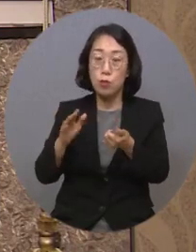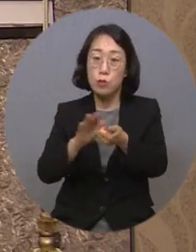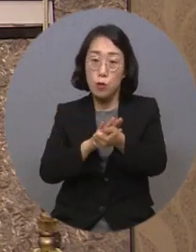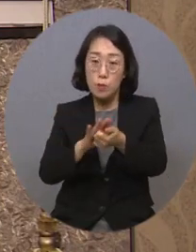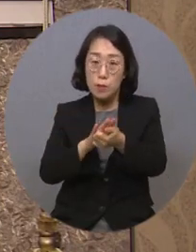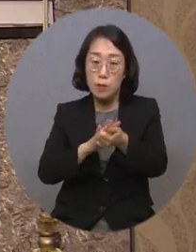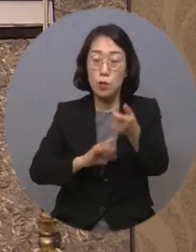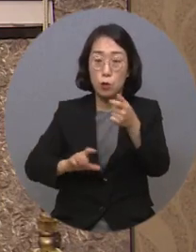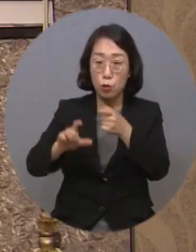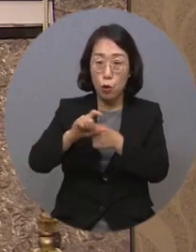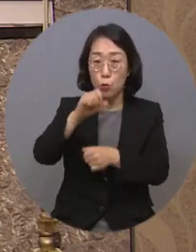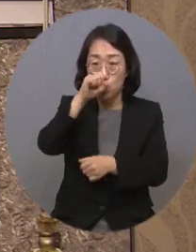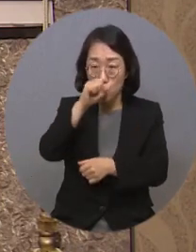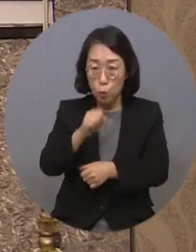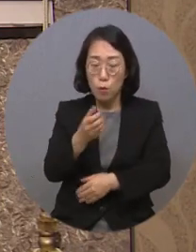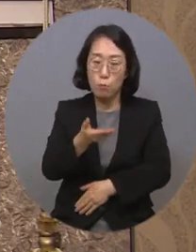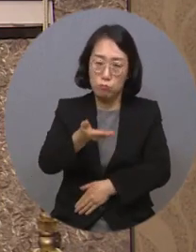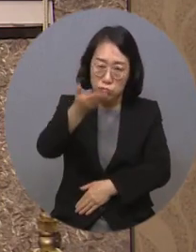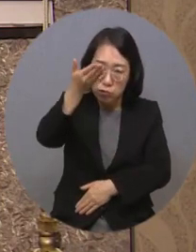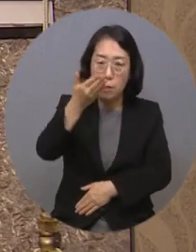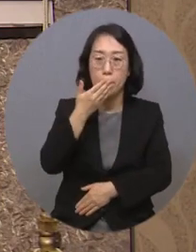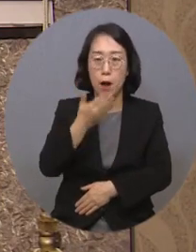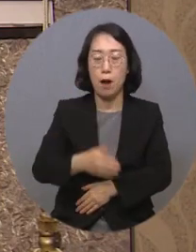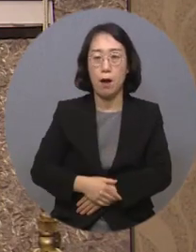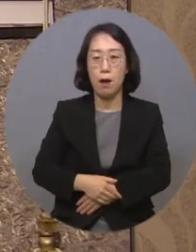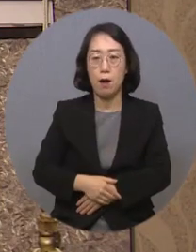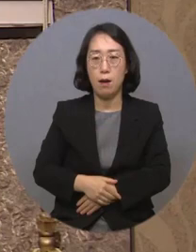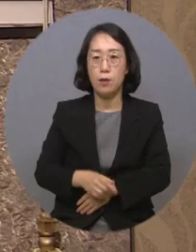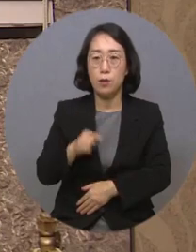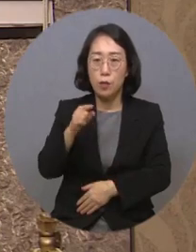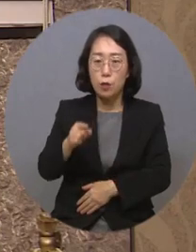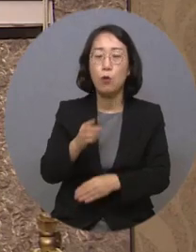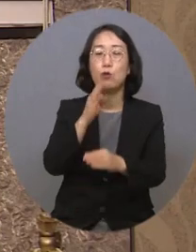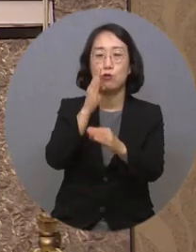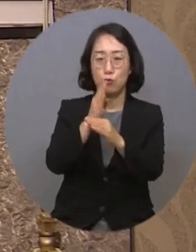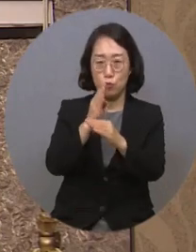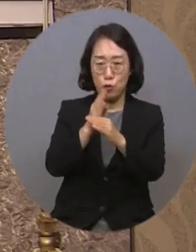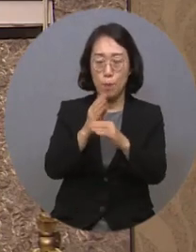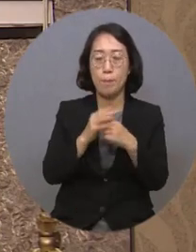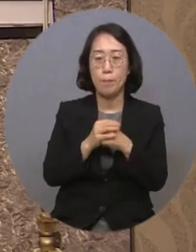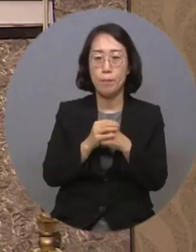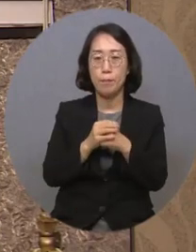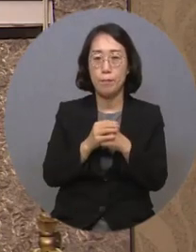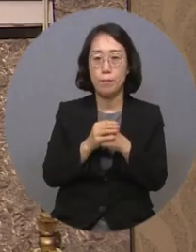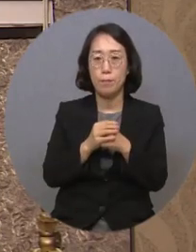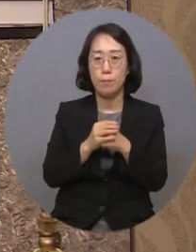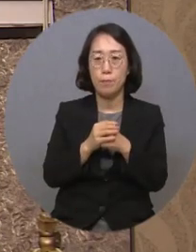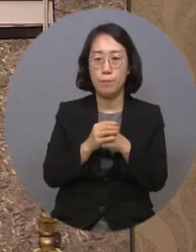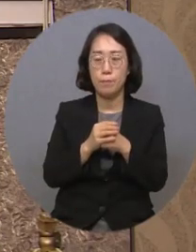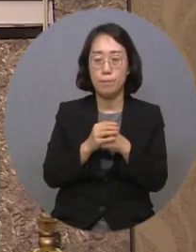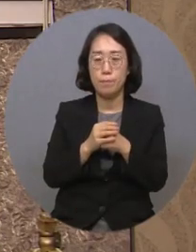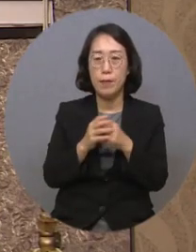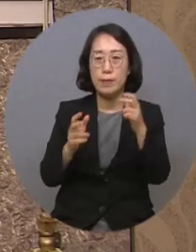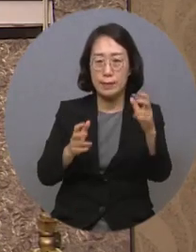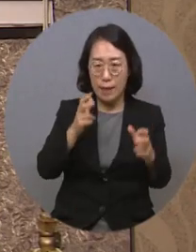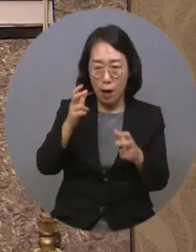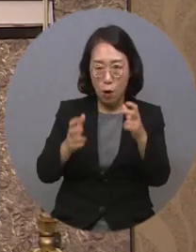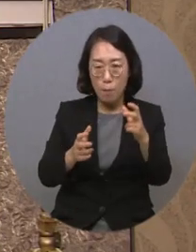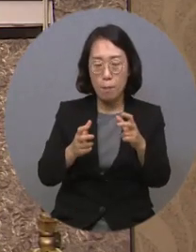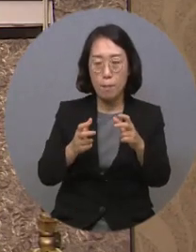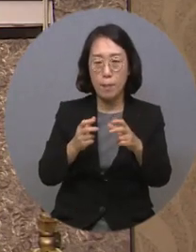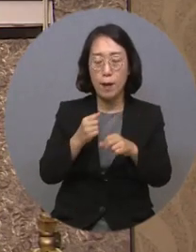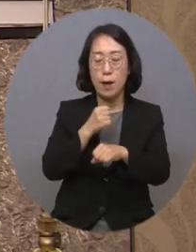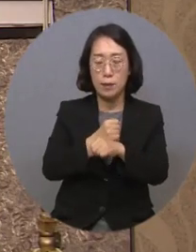서비스가 크게 개선이 될 거 아닙니까? 그래서 네. 이런 쪽에 지금 중점을 두고 이제 사업을 진행도 하려고